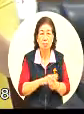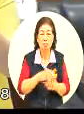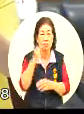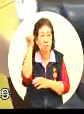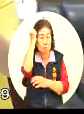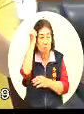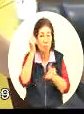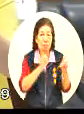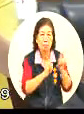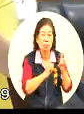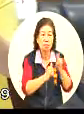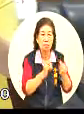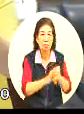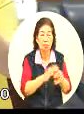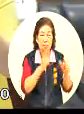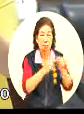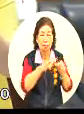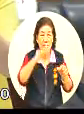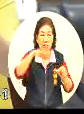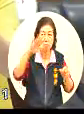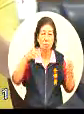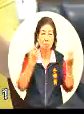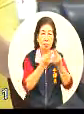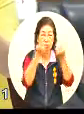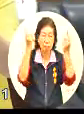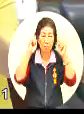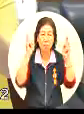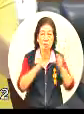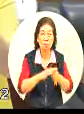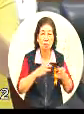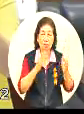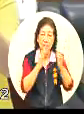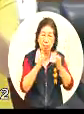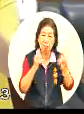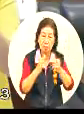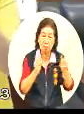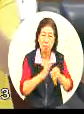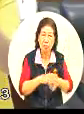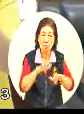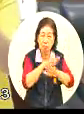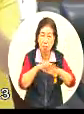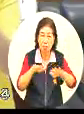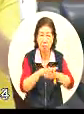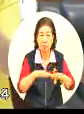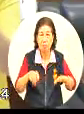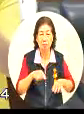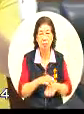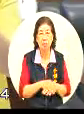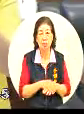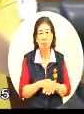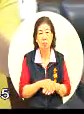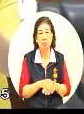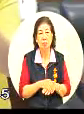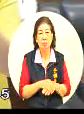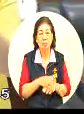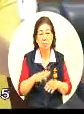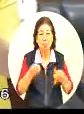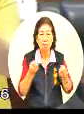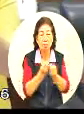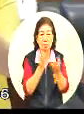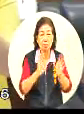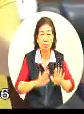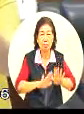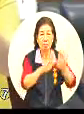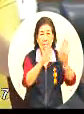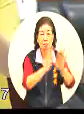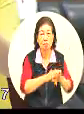跟哦，因为中山大学也在那里学生的安宁哦啊，所以希望我们在发展我们观光的